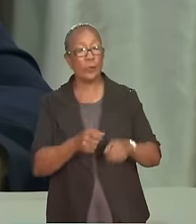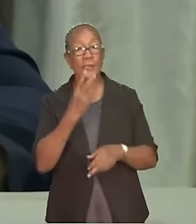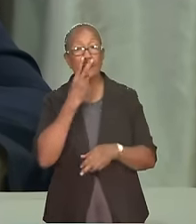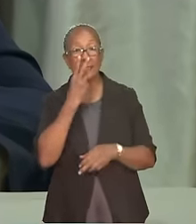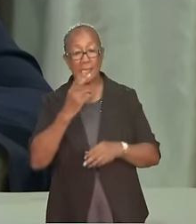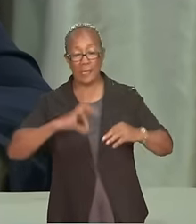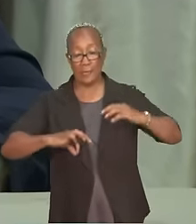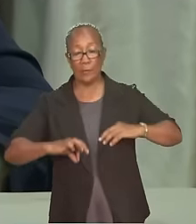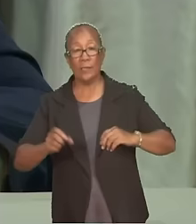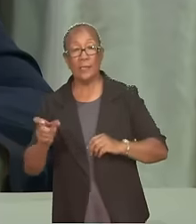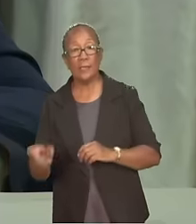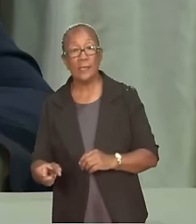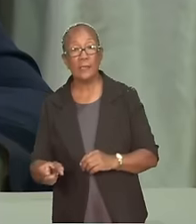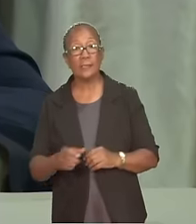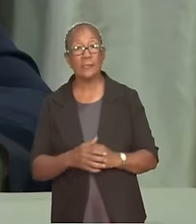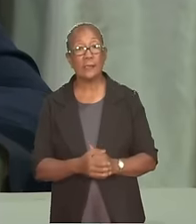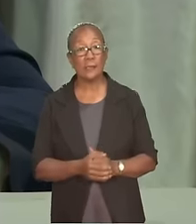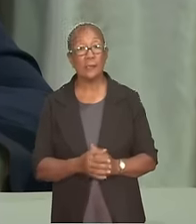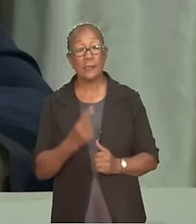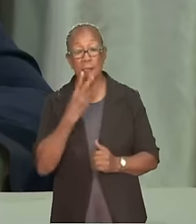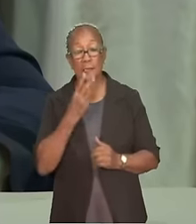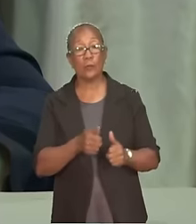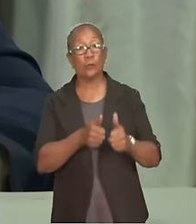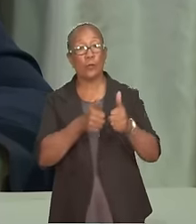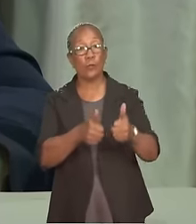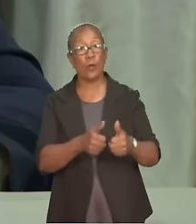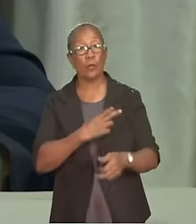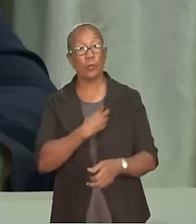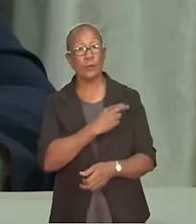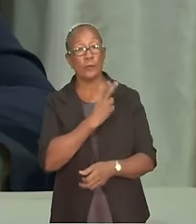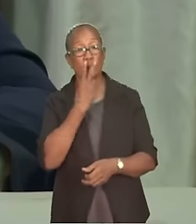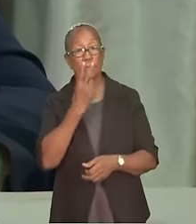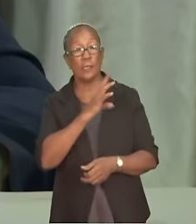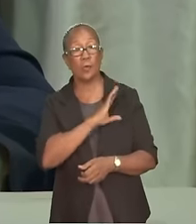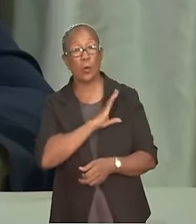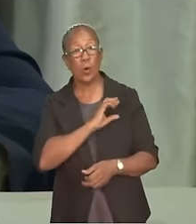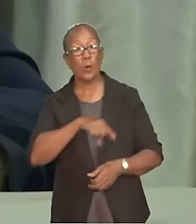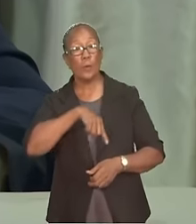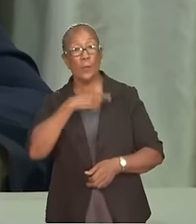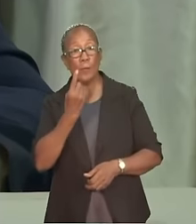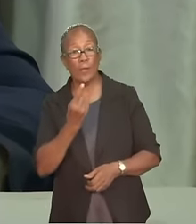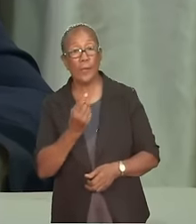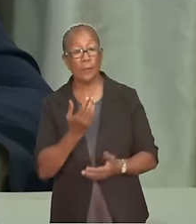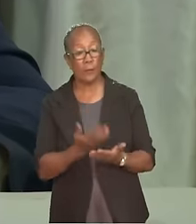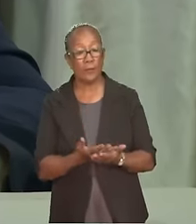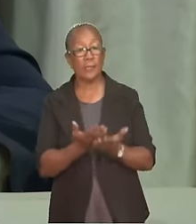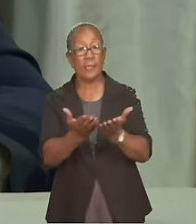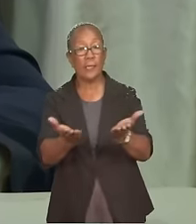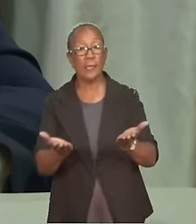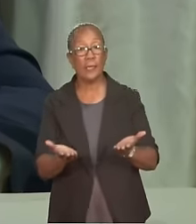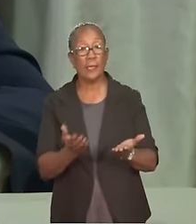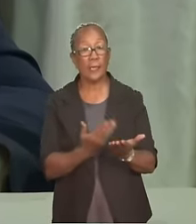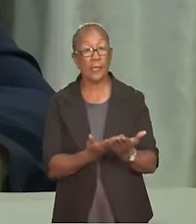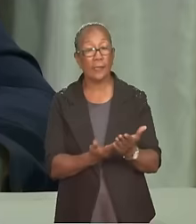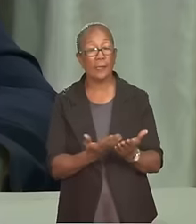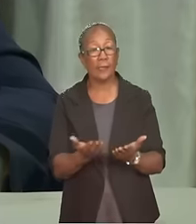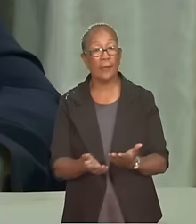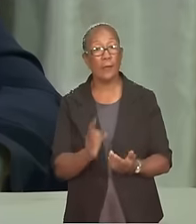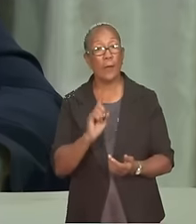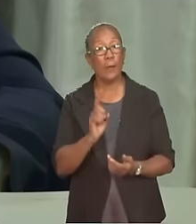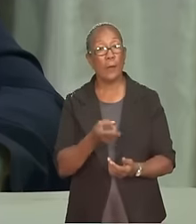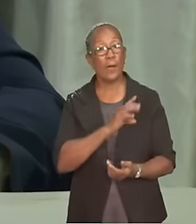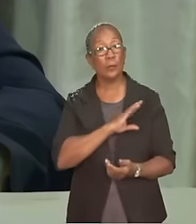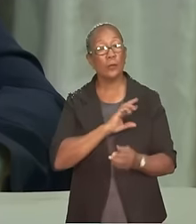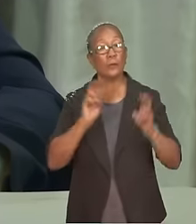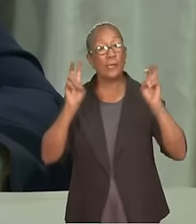publiceert. Online is het te volgen. We zien ook namelijk dat er meer beschikkingen gegeven worden. Maar natuurlijk zijn er een paar